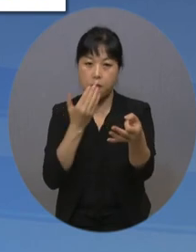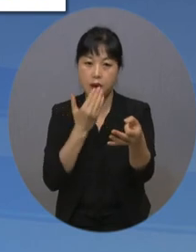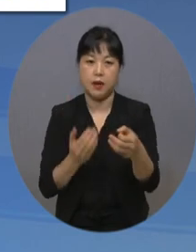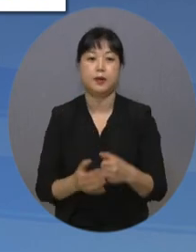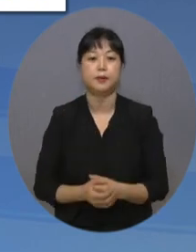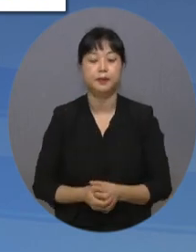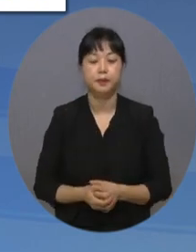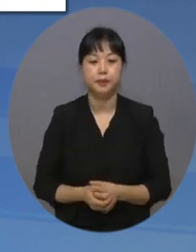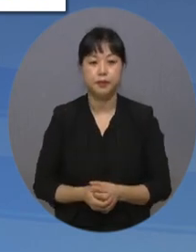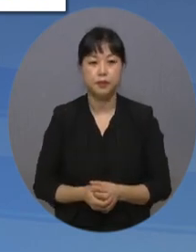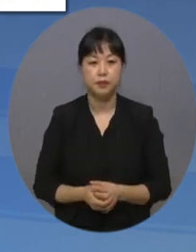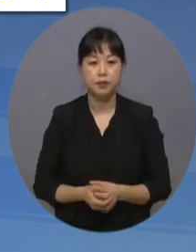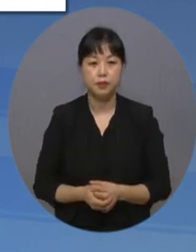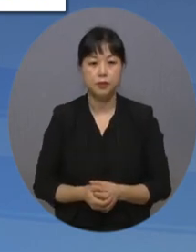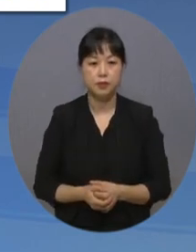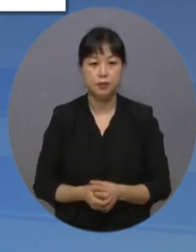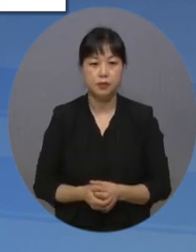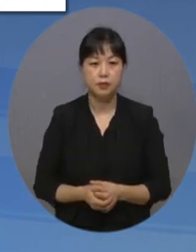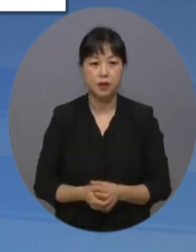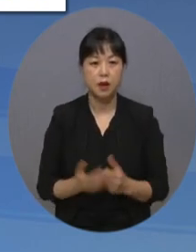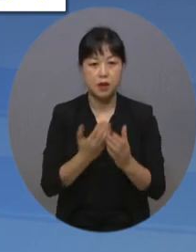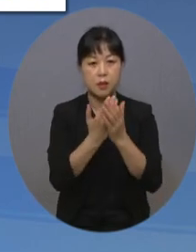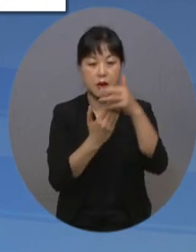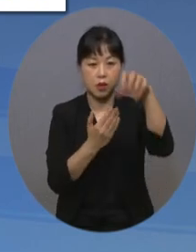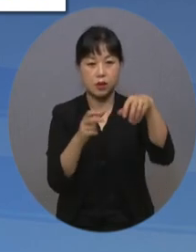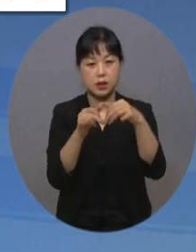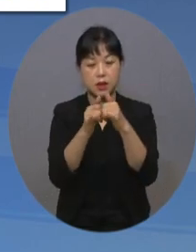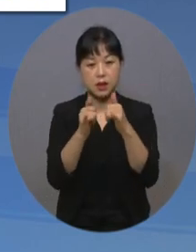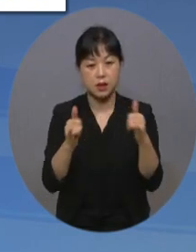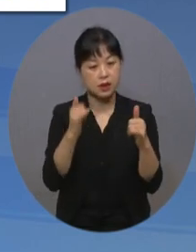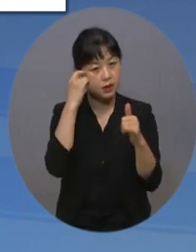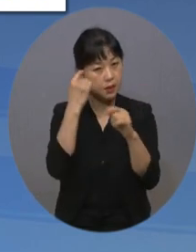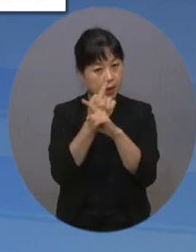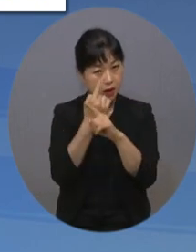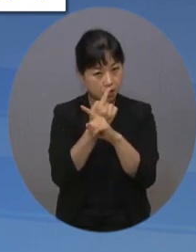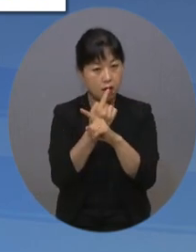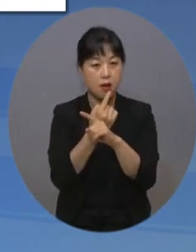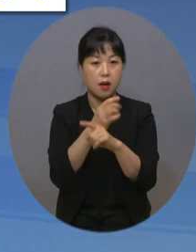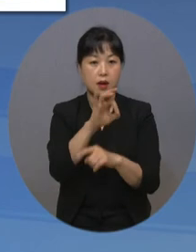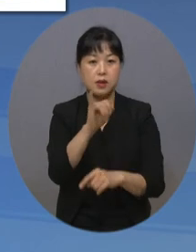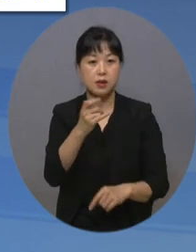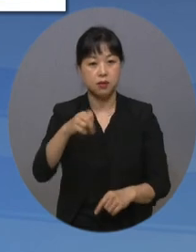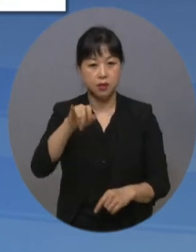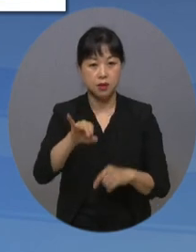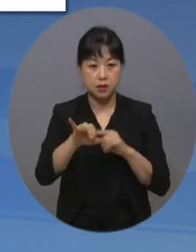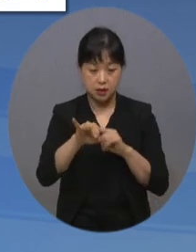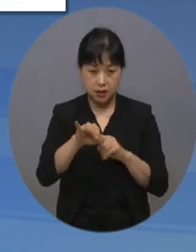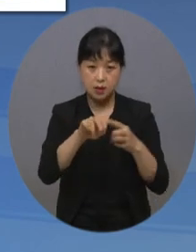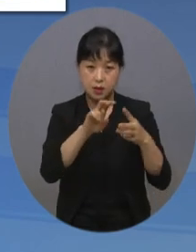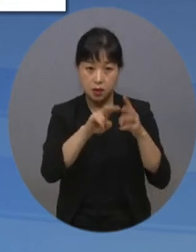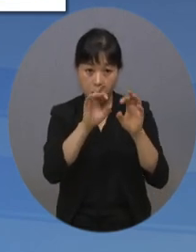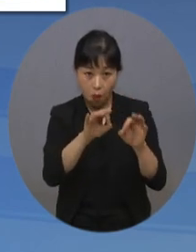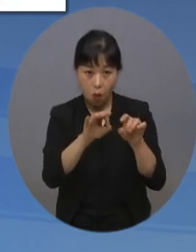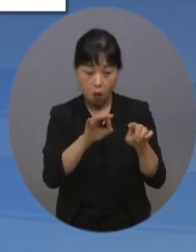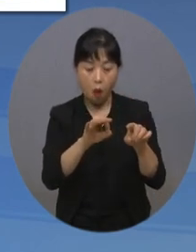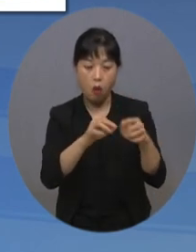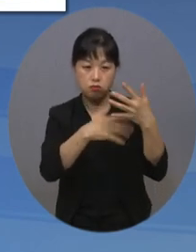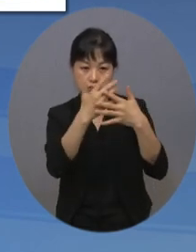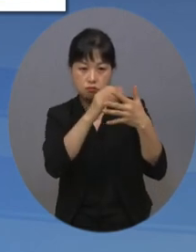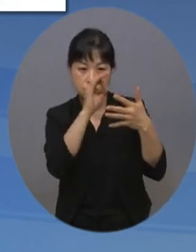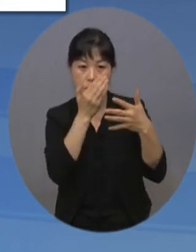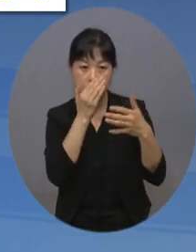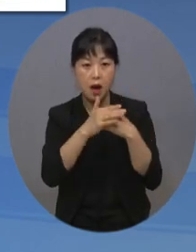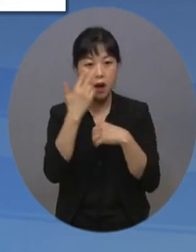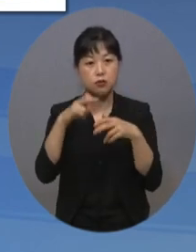확보했습니다. 해당 콘텐츠는 개발원 장애인식개선 e-learning 센터를 통해 수강할 수 있으며 한국장애인개발원